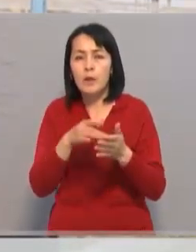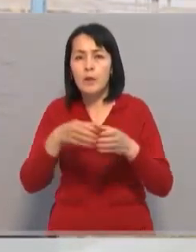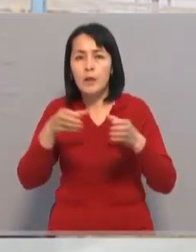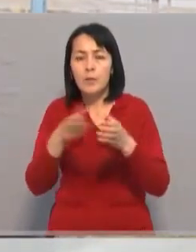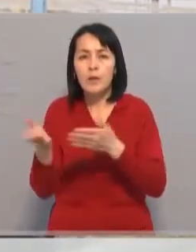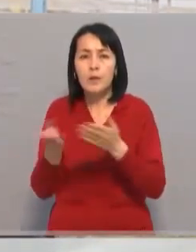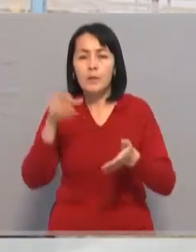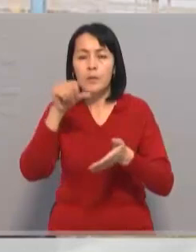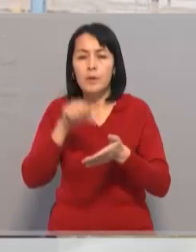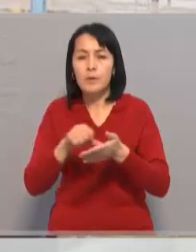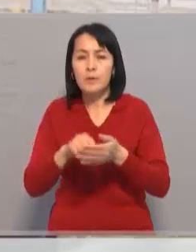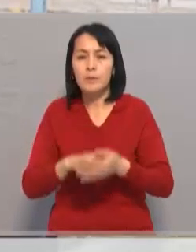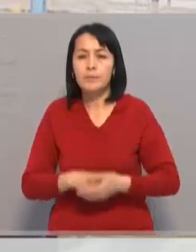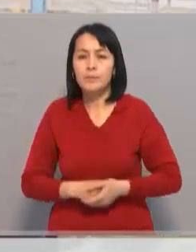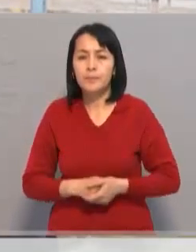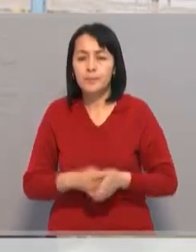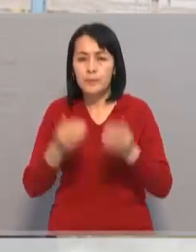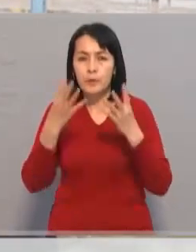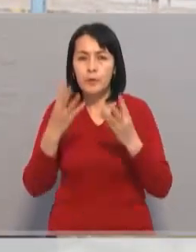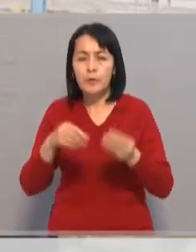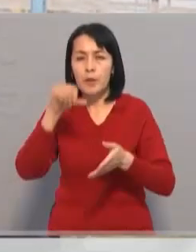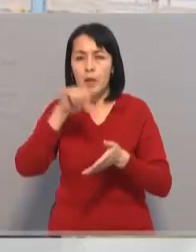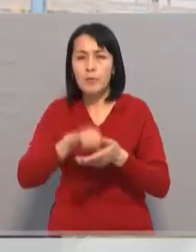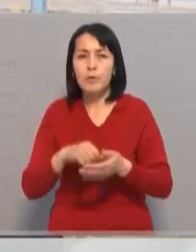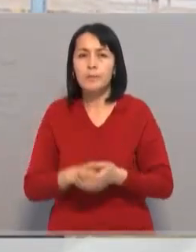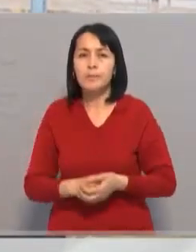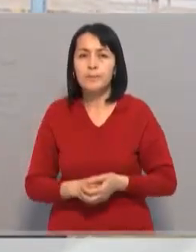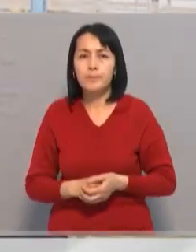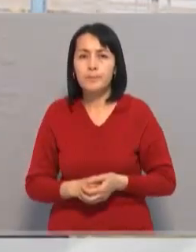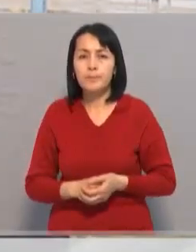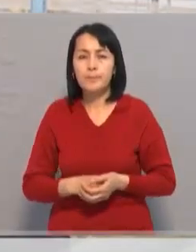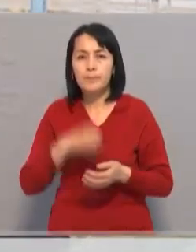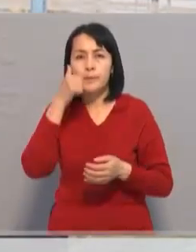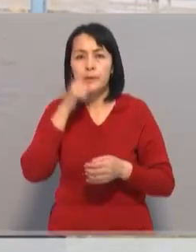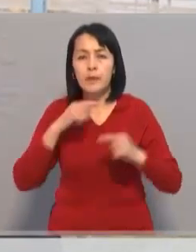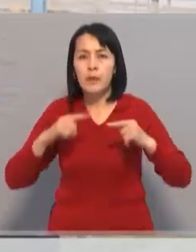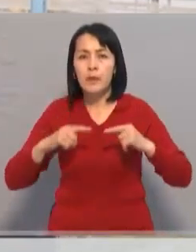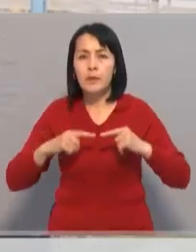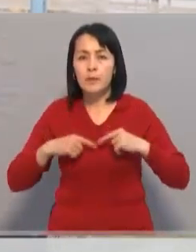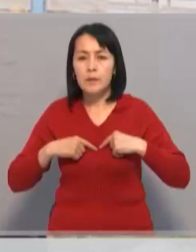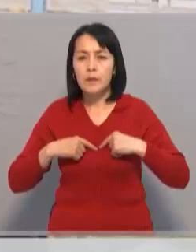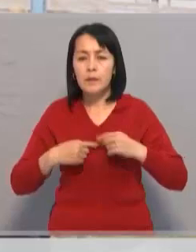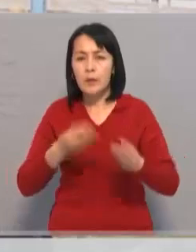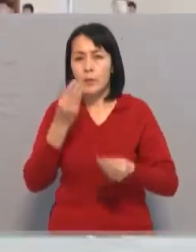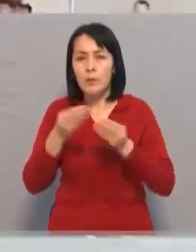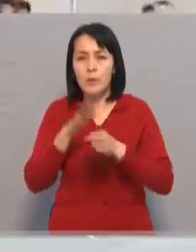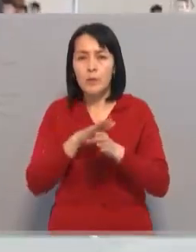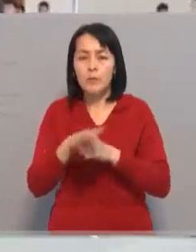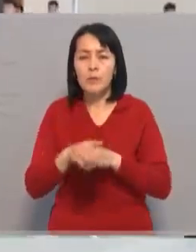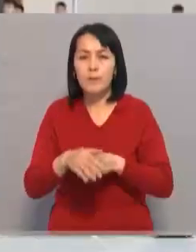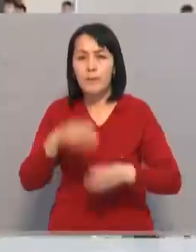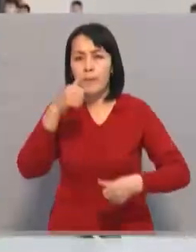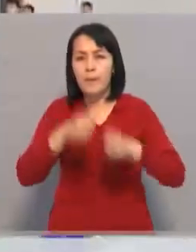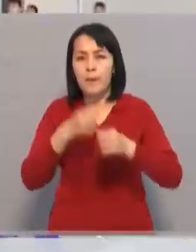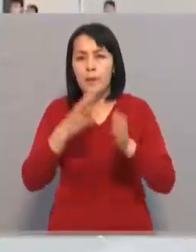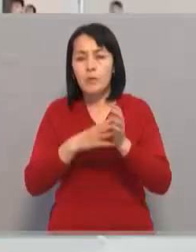мен аудандардың барлық команда қазіргі таңда қатысуда. Ертең ақтық кезеңге ойындар өтеді.